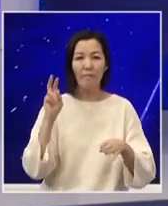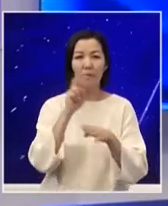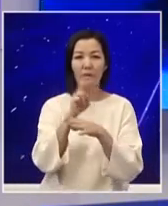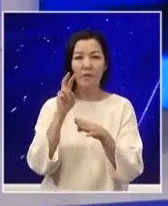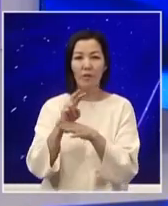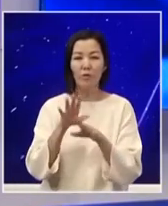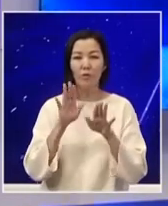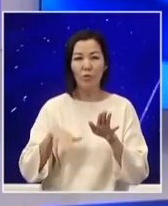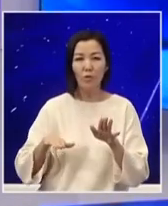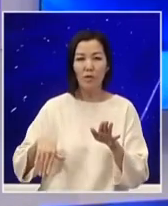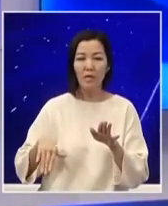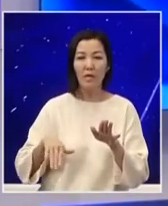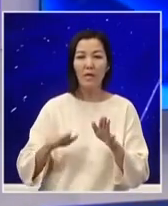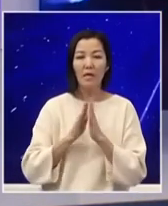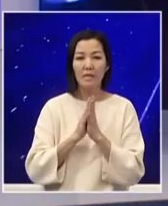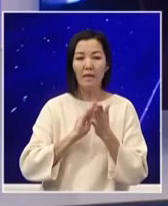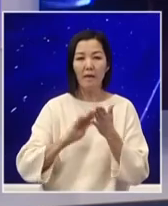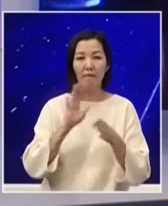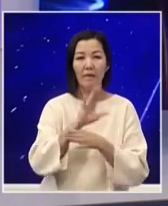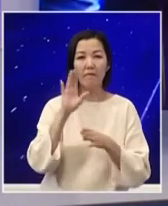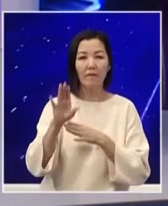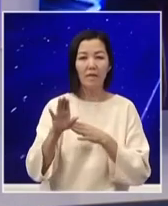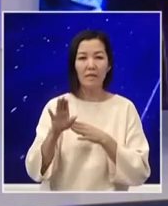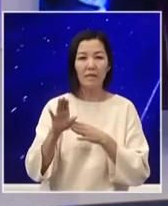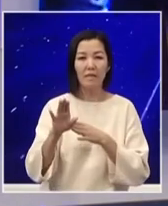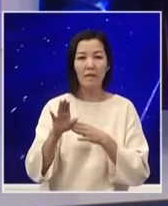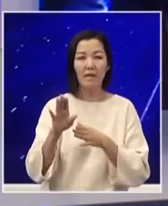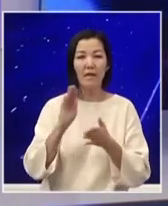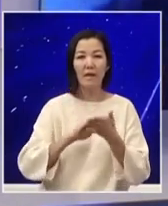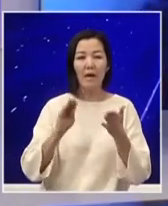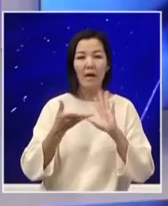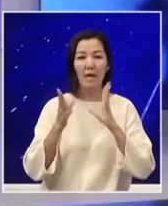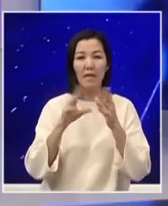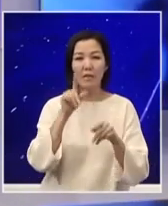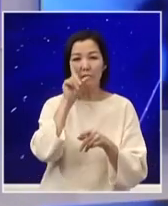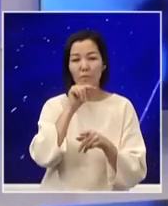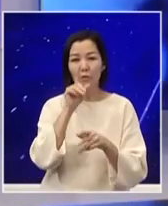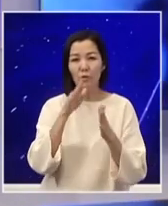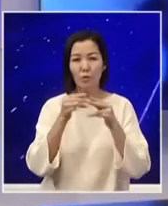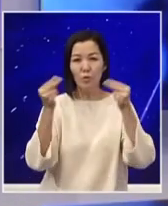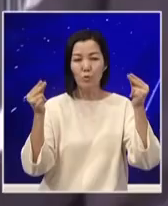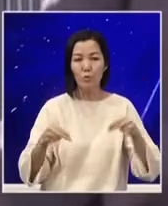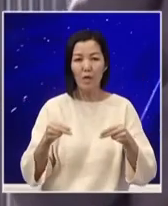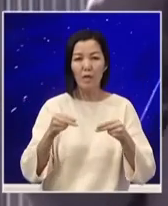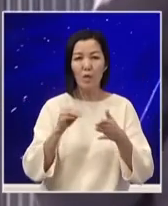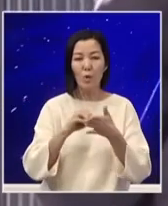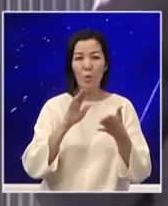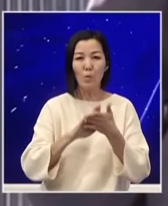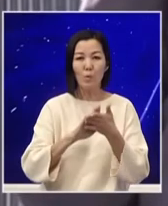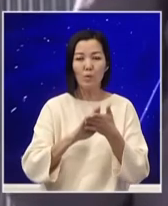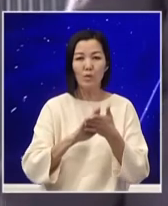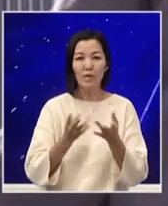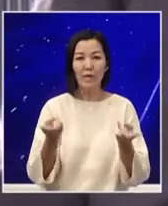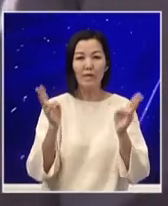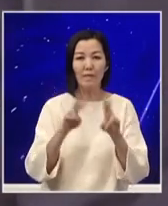но только после заявки владельца. Ветврачи заносят данные о количестве птиц в журнал учета и